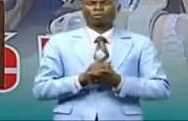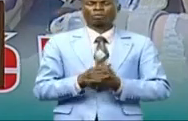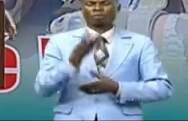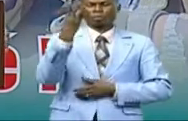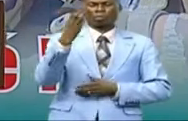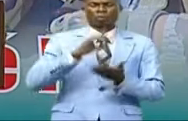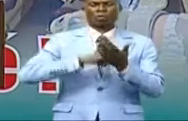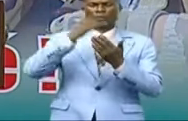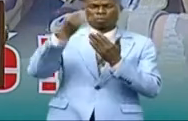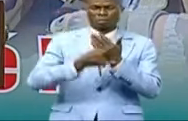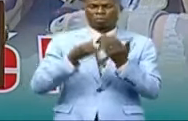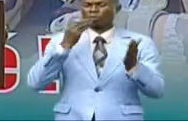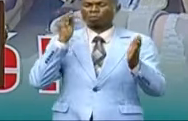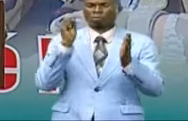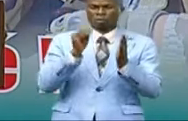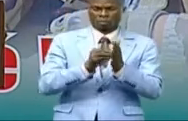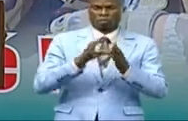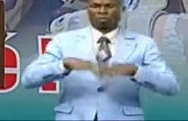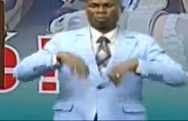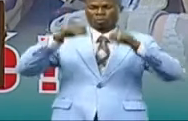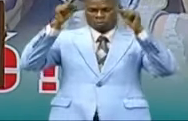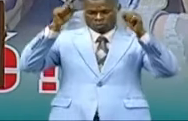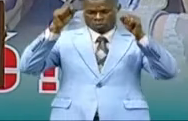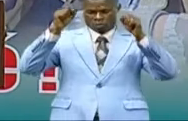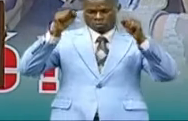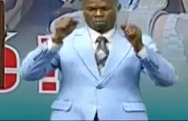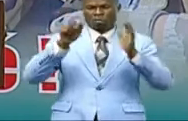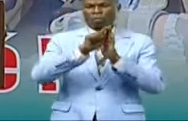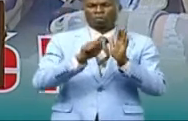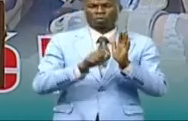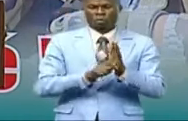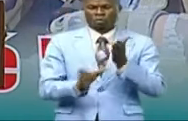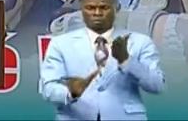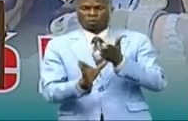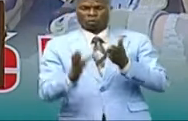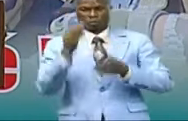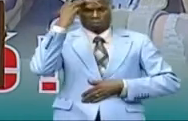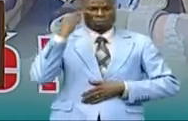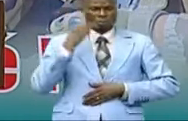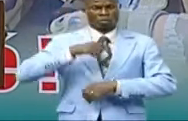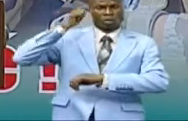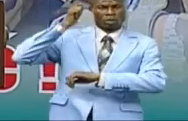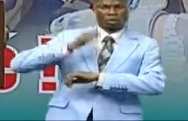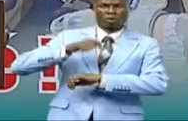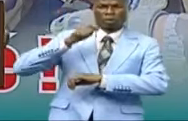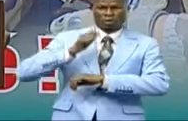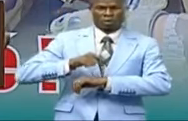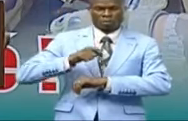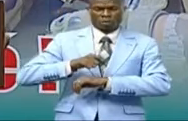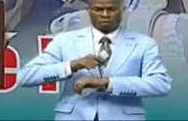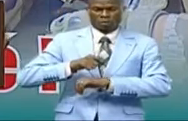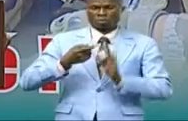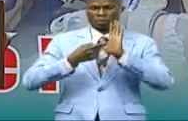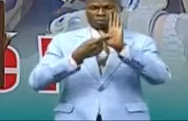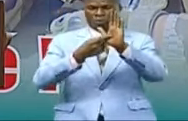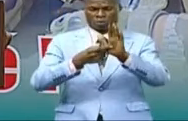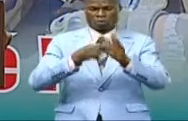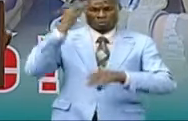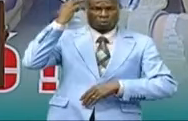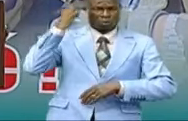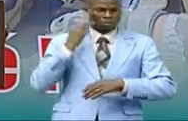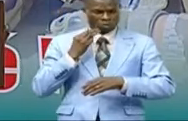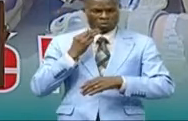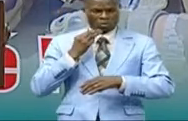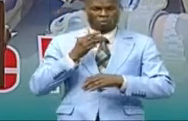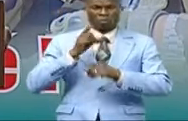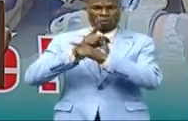Quatre projets d'ordonnance d'approbation. Le vice-ministre de la Justice, représentant le ministre de la Défense nationale et